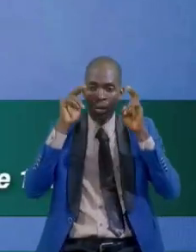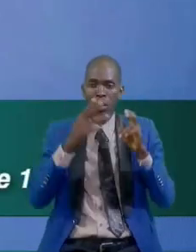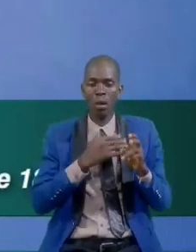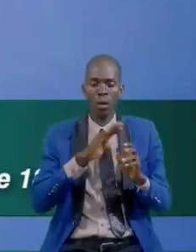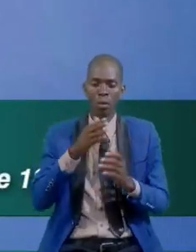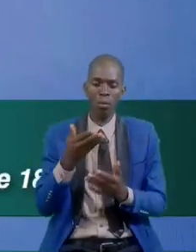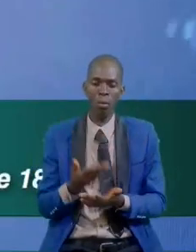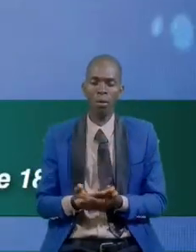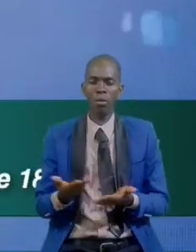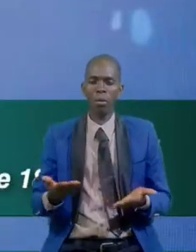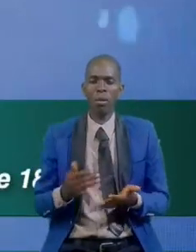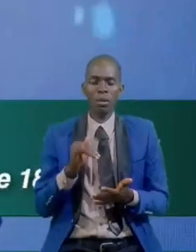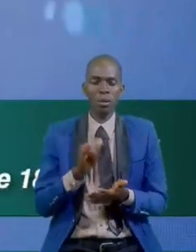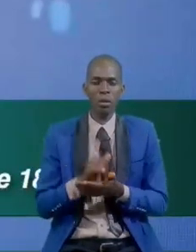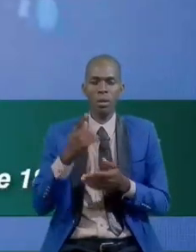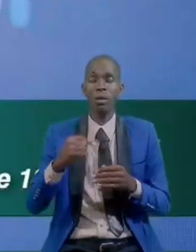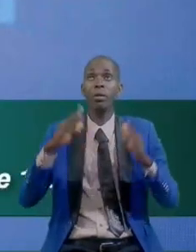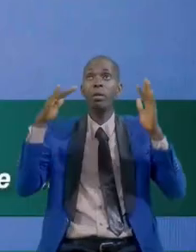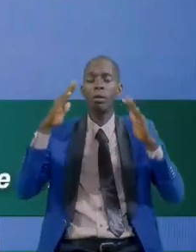pluie ne t'arrête pas.